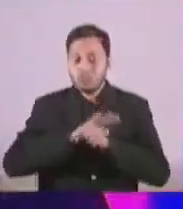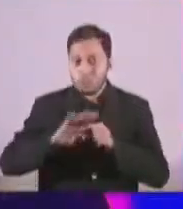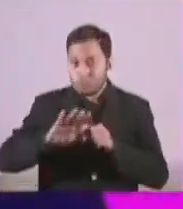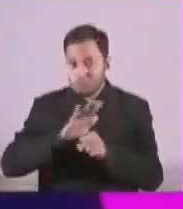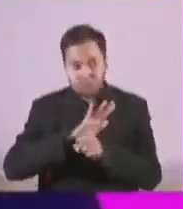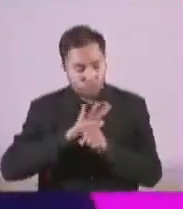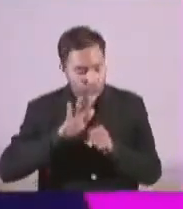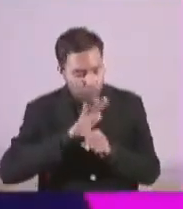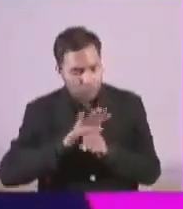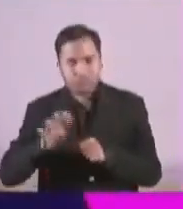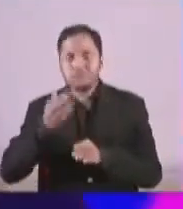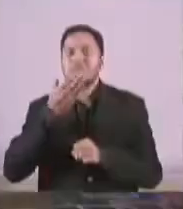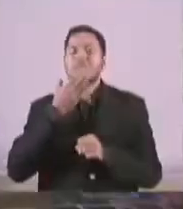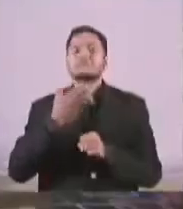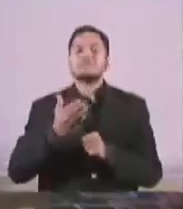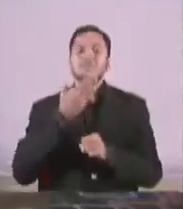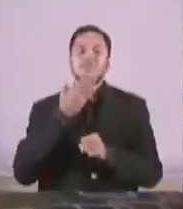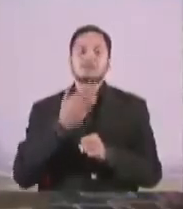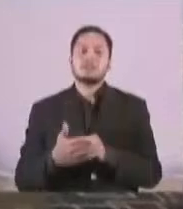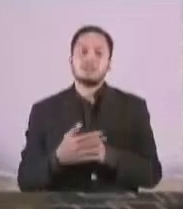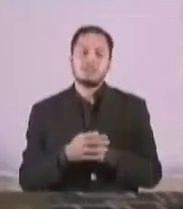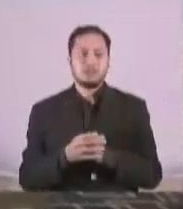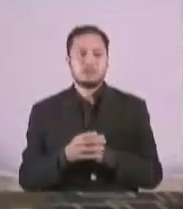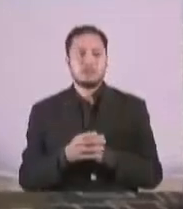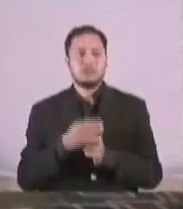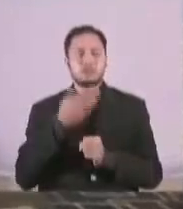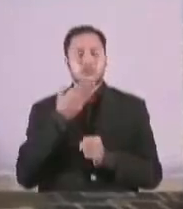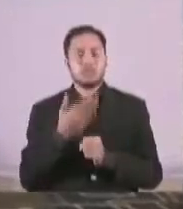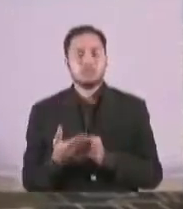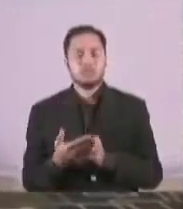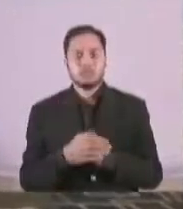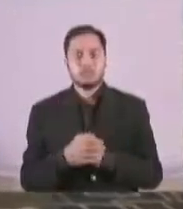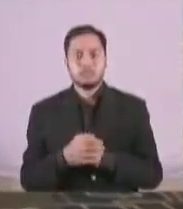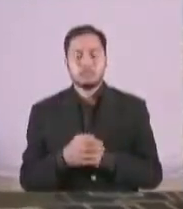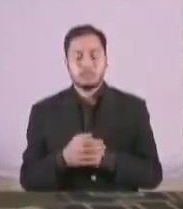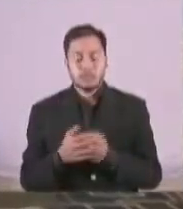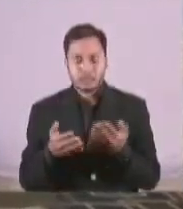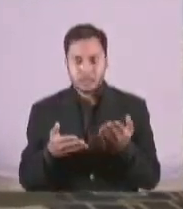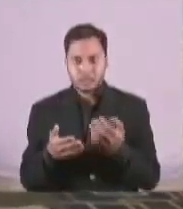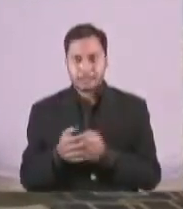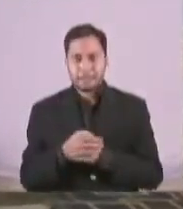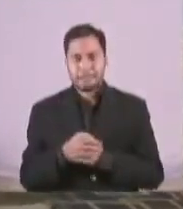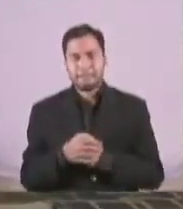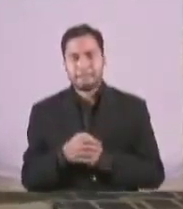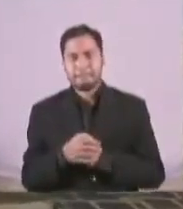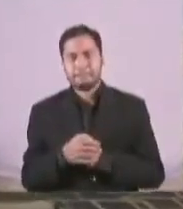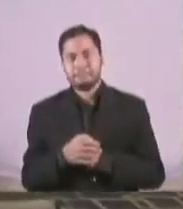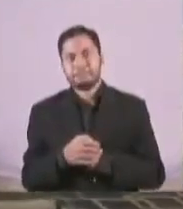Terima kasih, terima kasih. Silakan. Baik, beri tepuk tangan yang meriah.